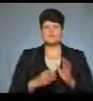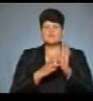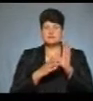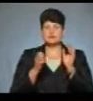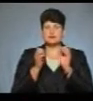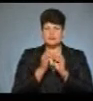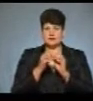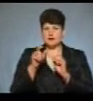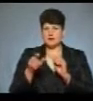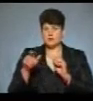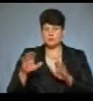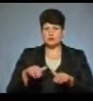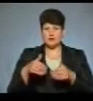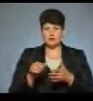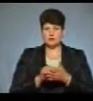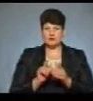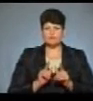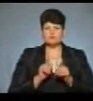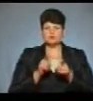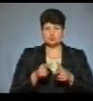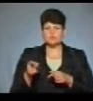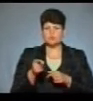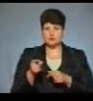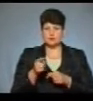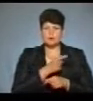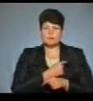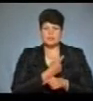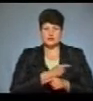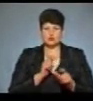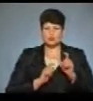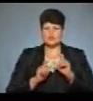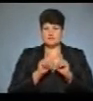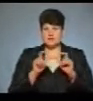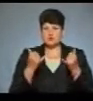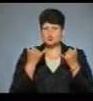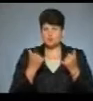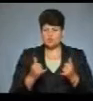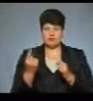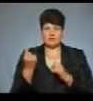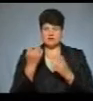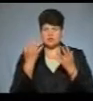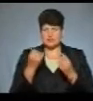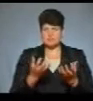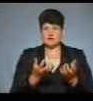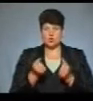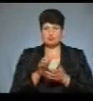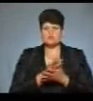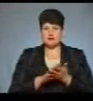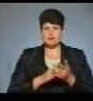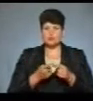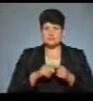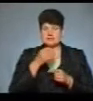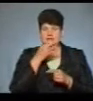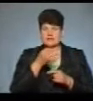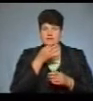Сімсот абітурієнтів подали документи на вступ до Тернопільського медичного університету сьогодні у перший день прийому заяв. Про це повідомив